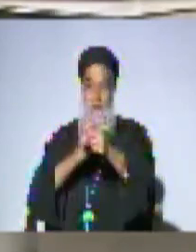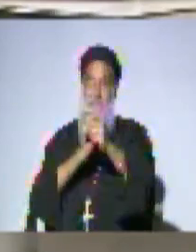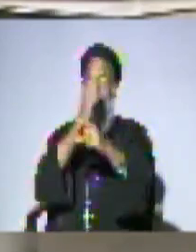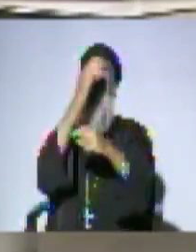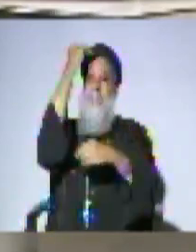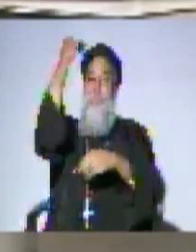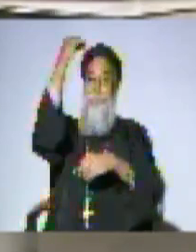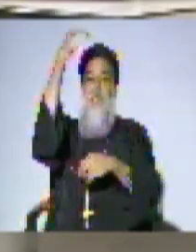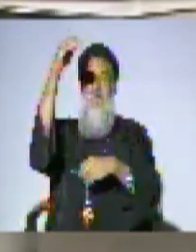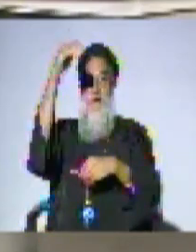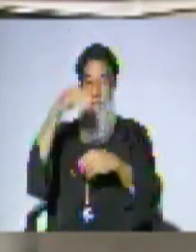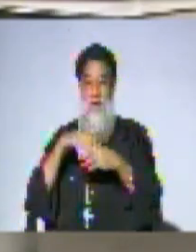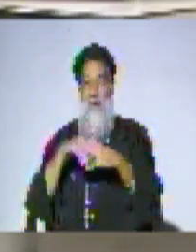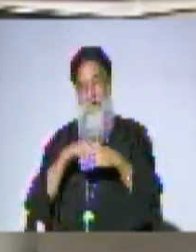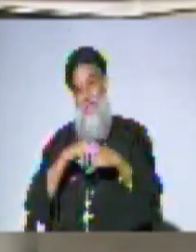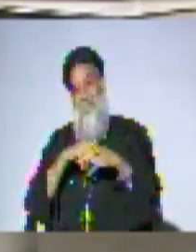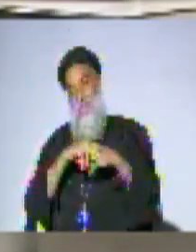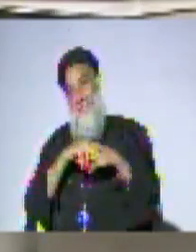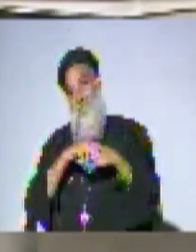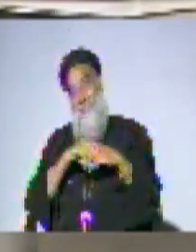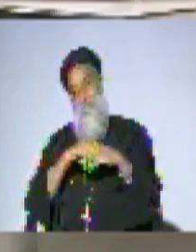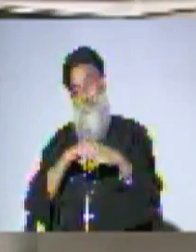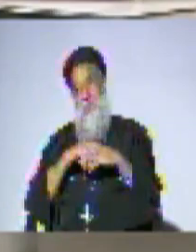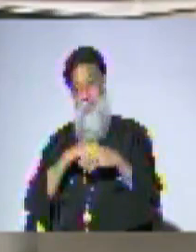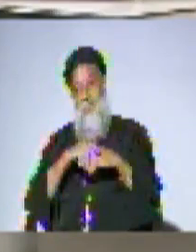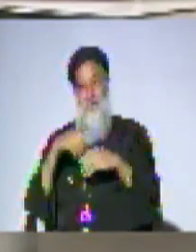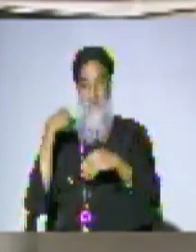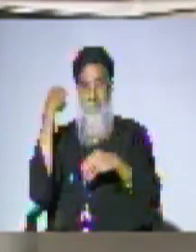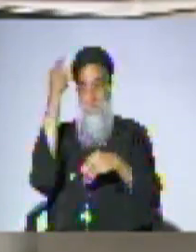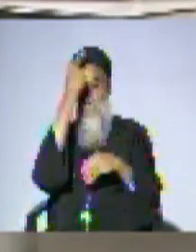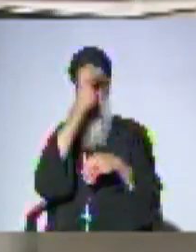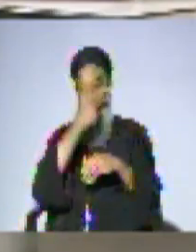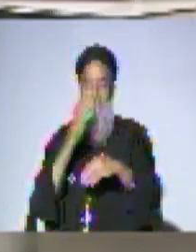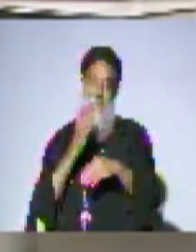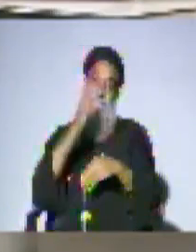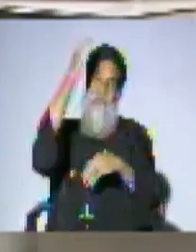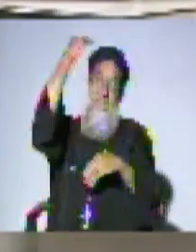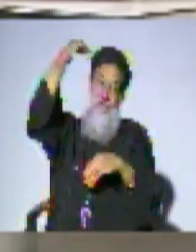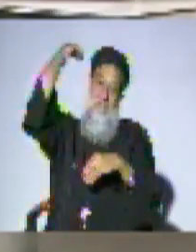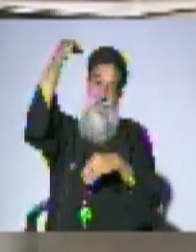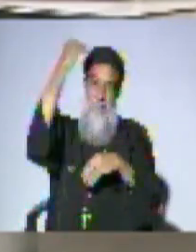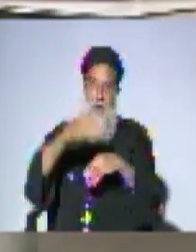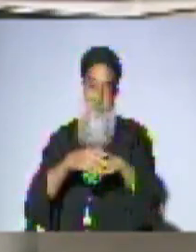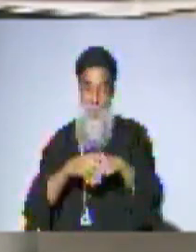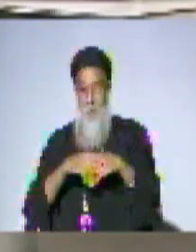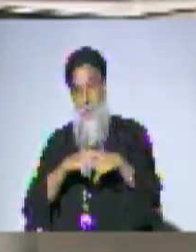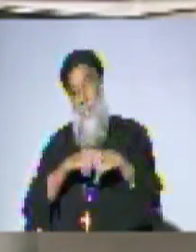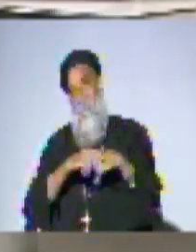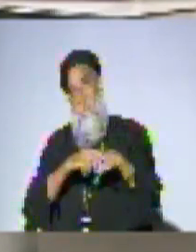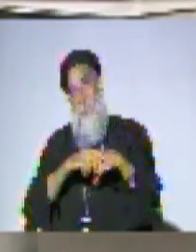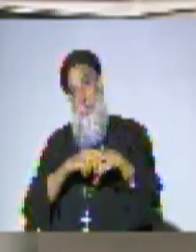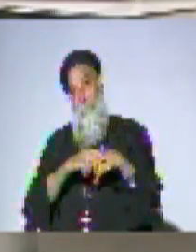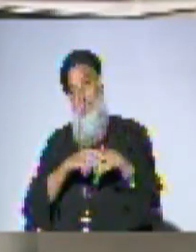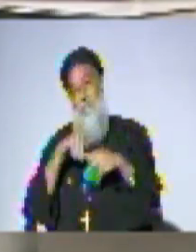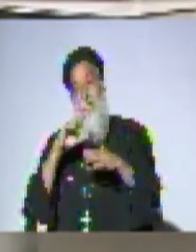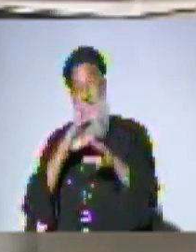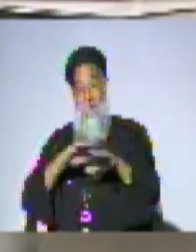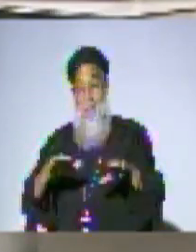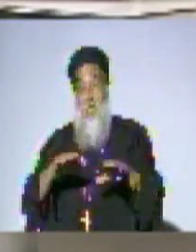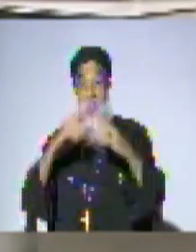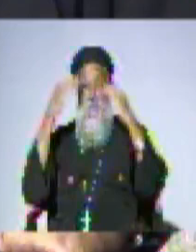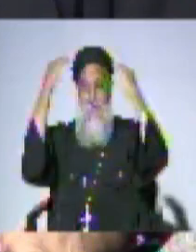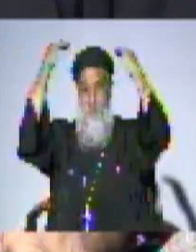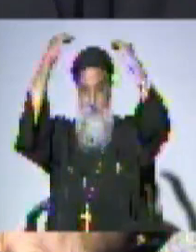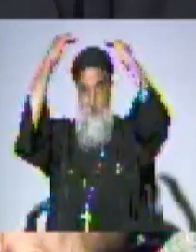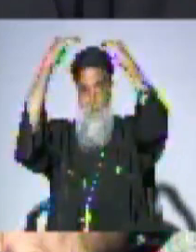السماء، يعني مكان يشير للسماء أو كأنه السماء على الأرض يعني.